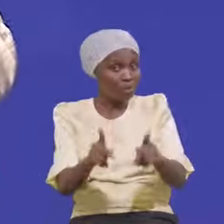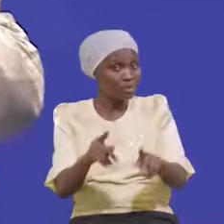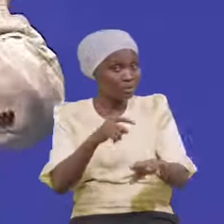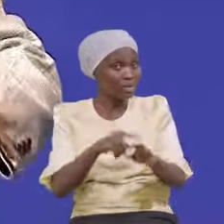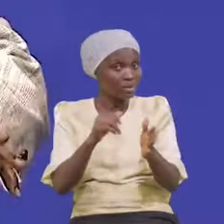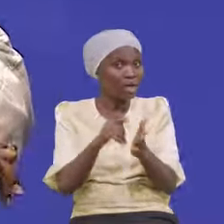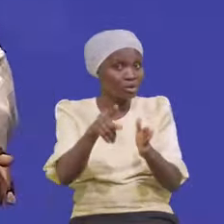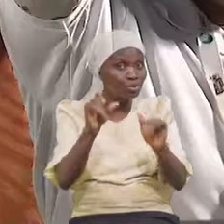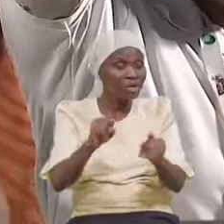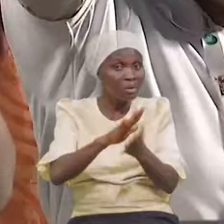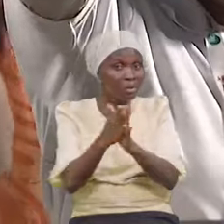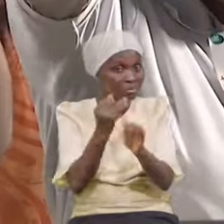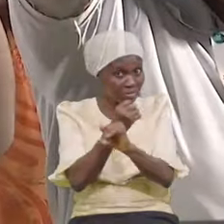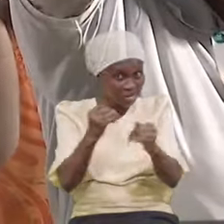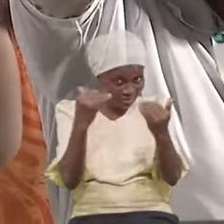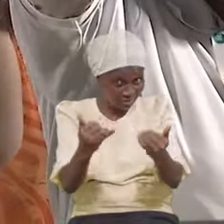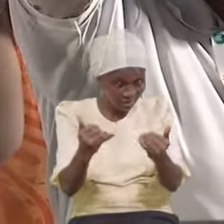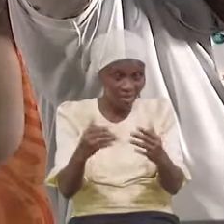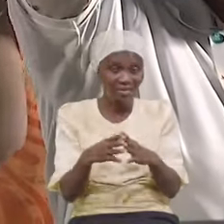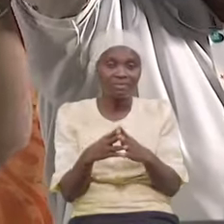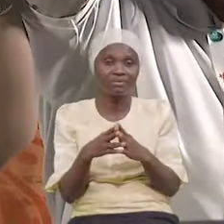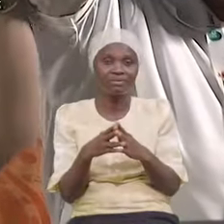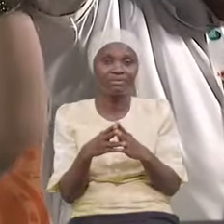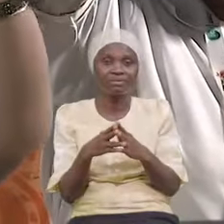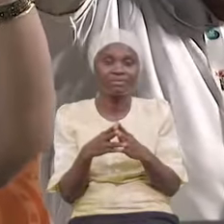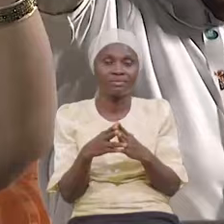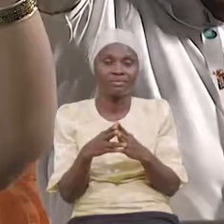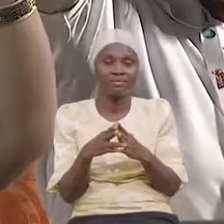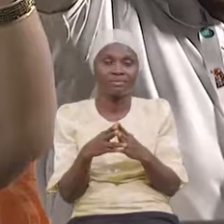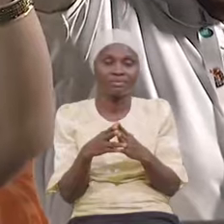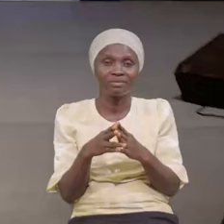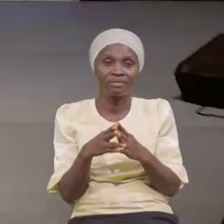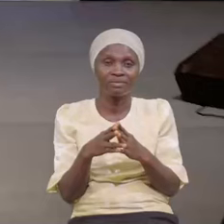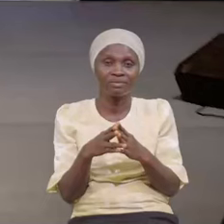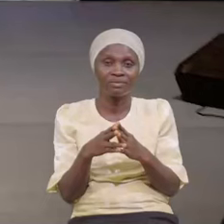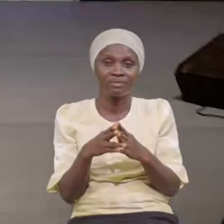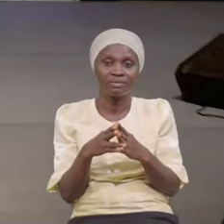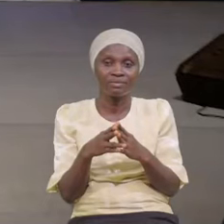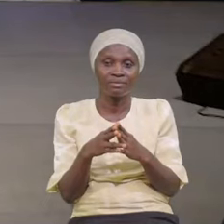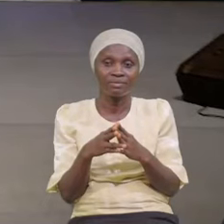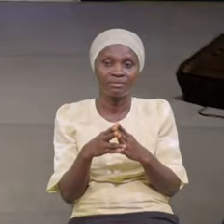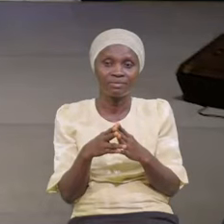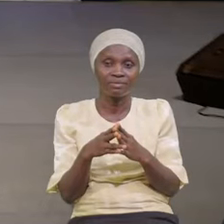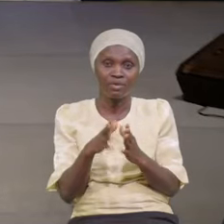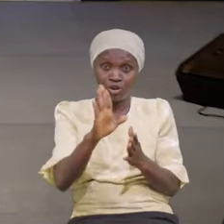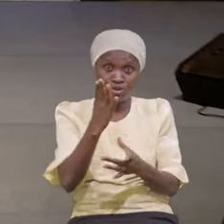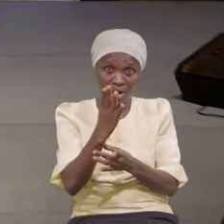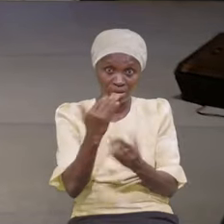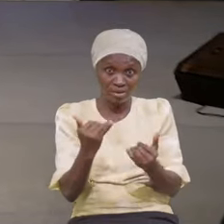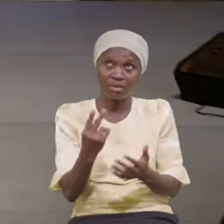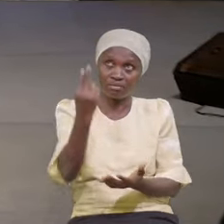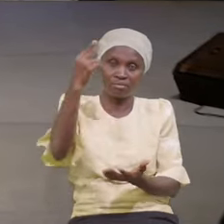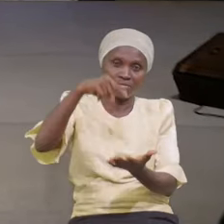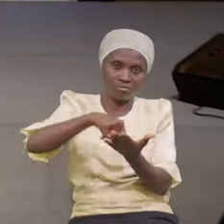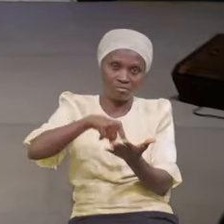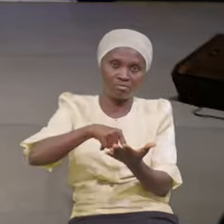right now. మీరు ఆ విధంగా చేయడానికి ఆయన మీకు ధన్యతను ఇచ్చారు గనుక మీరు ఆ చర్యను రక్షణ కోసం చేయవచ్చు. Raise up your hand, you stand up for